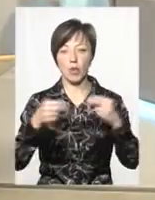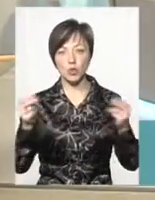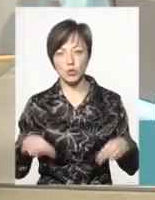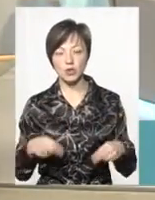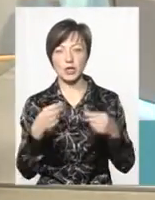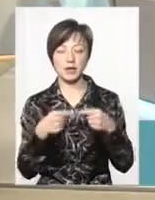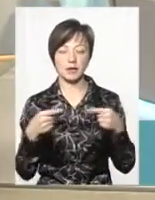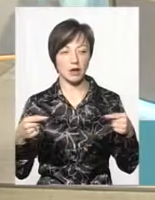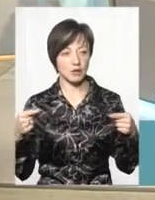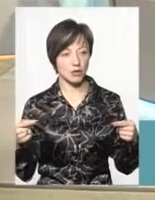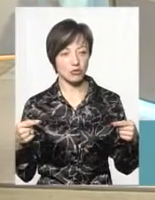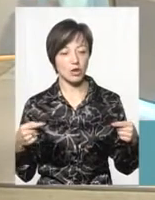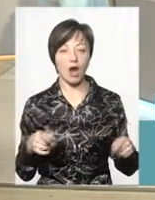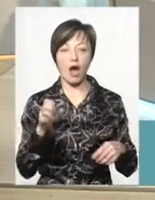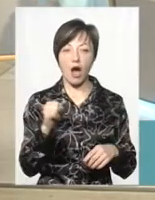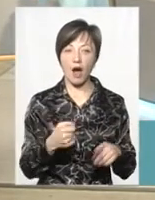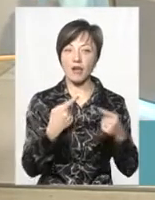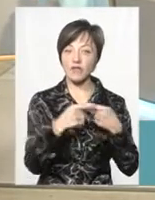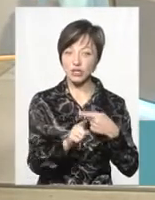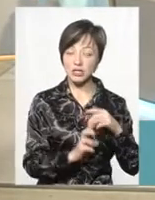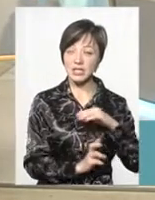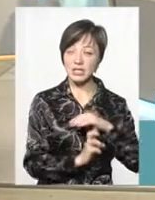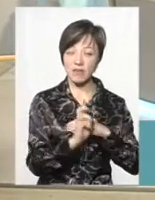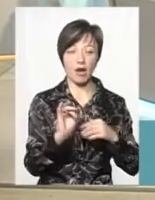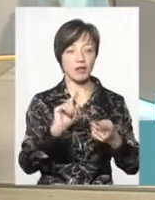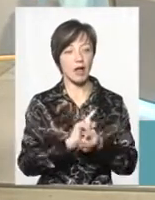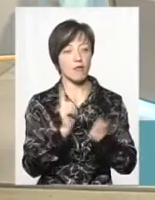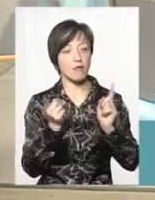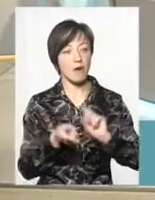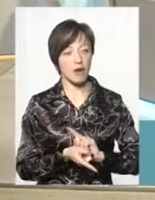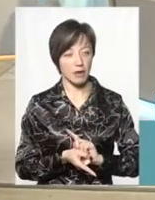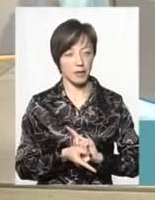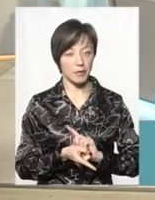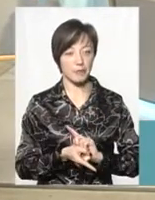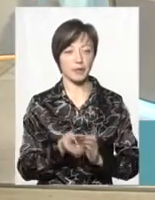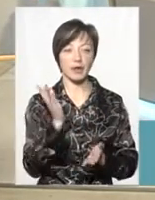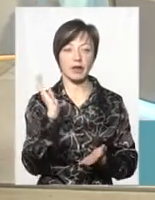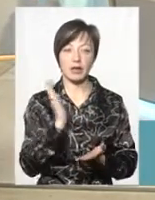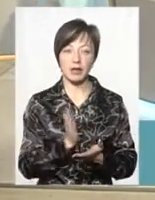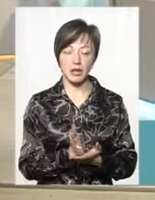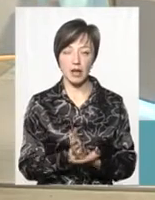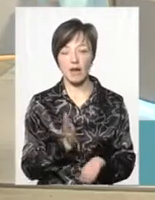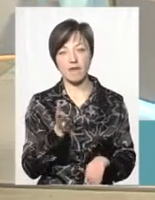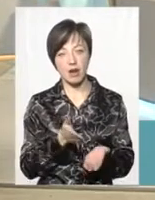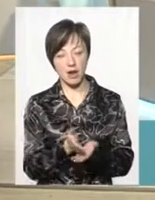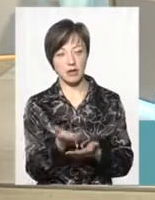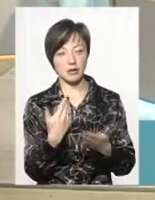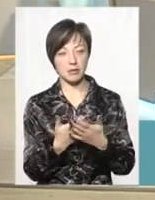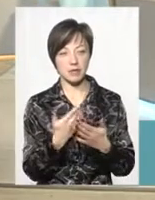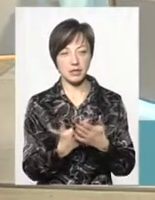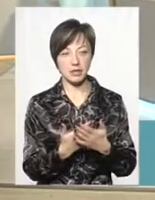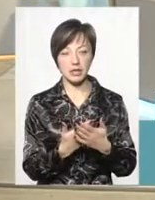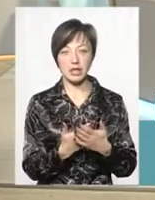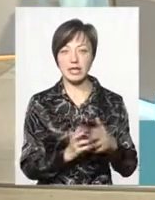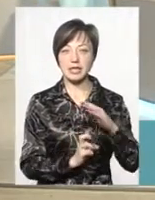так далі. А в інших церквах, навпаки, там є варіант, у нас, наприклад, церква